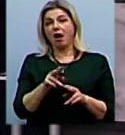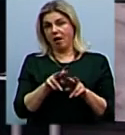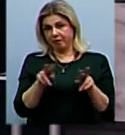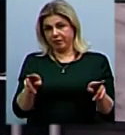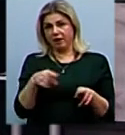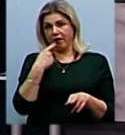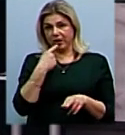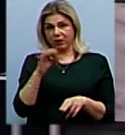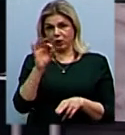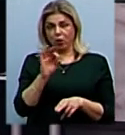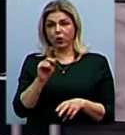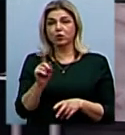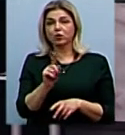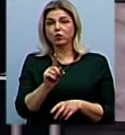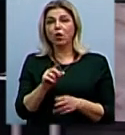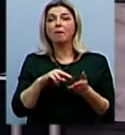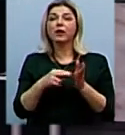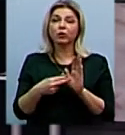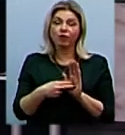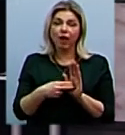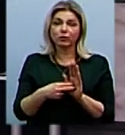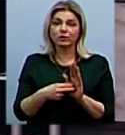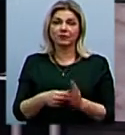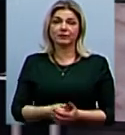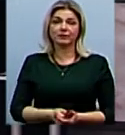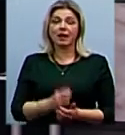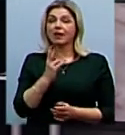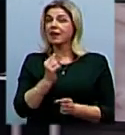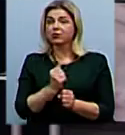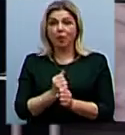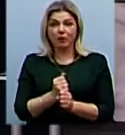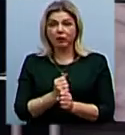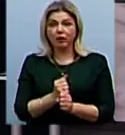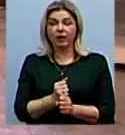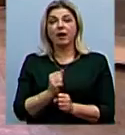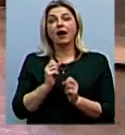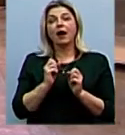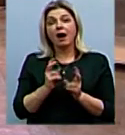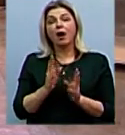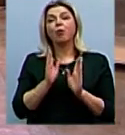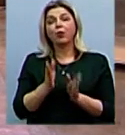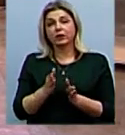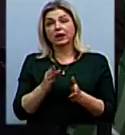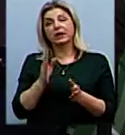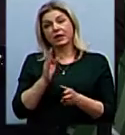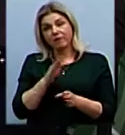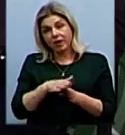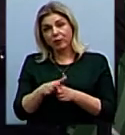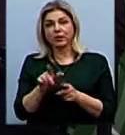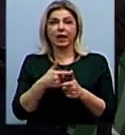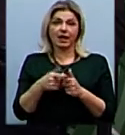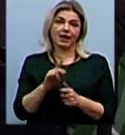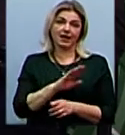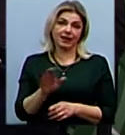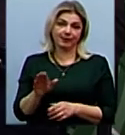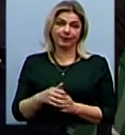одне й те саме говорять, про те, що планувалось, не зроблено, і як, власне, буде воно зроблено чи ні.